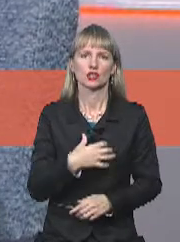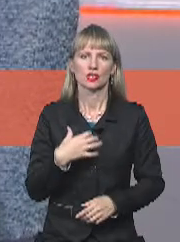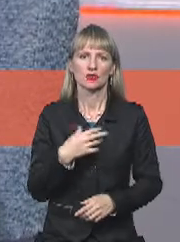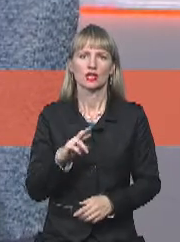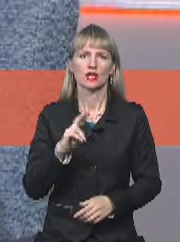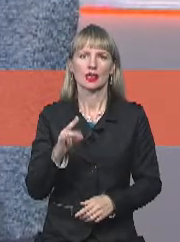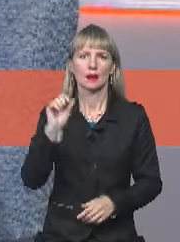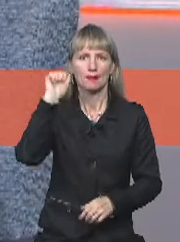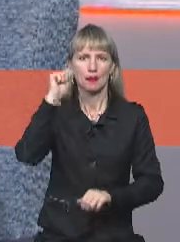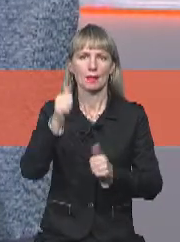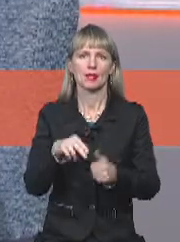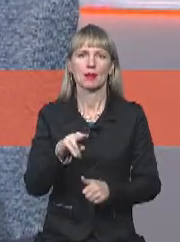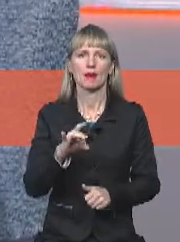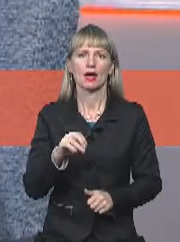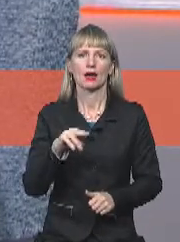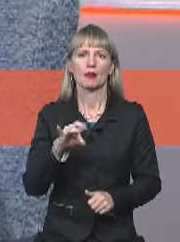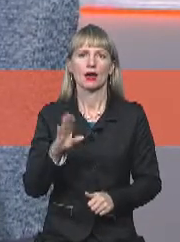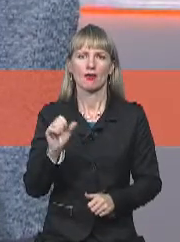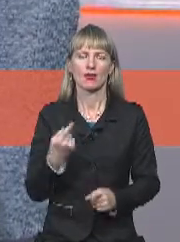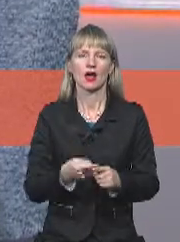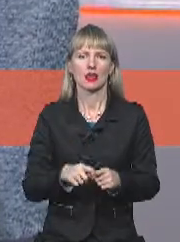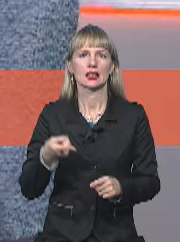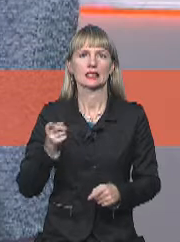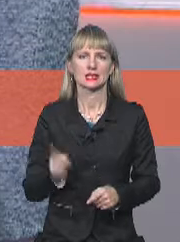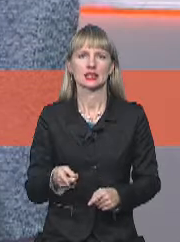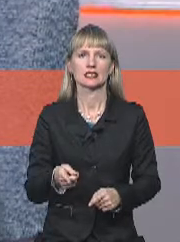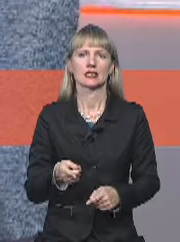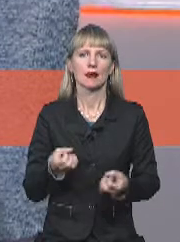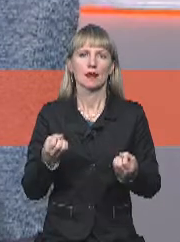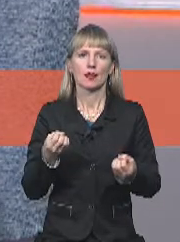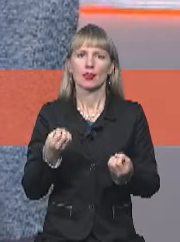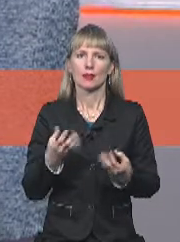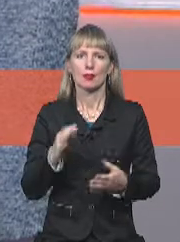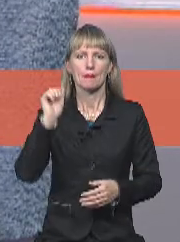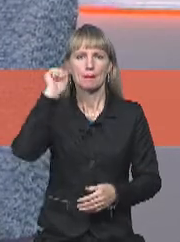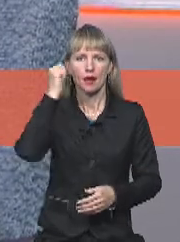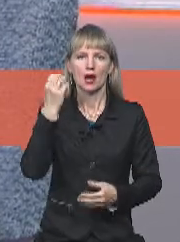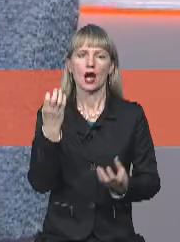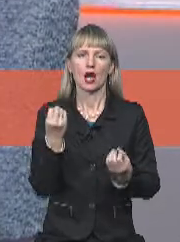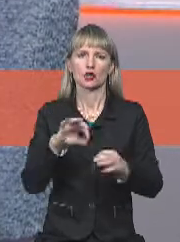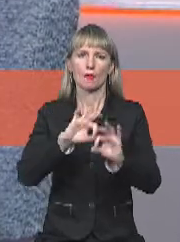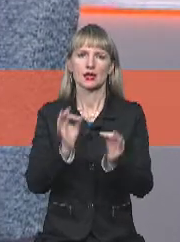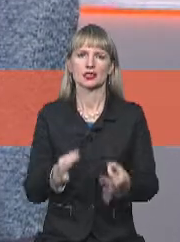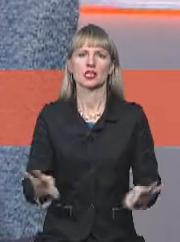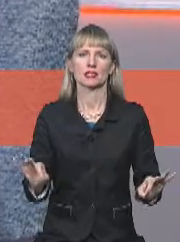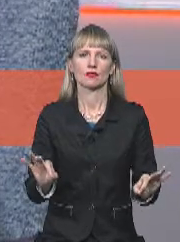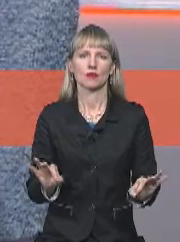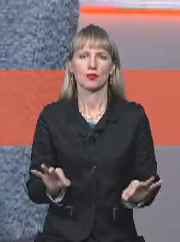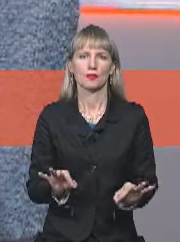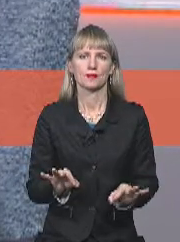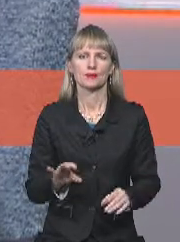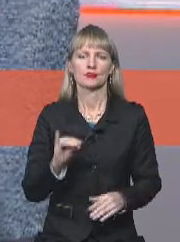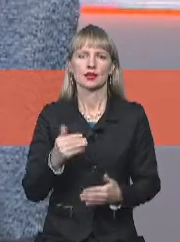важливість, як і пам'ятник «Переправа», бо це дійсно, окрім того, що просто пам'ять, це ще витвір мистецтва. От.